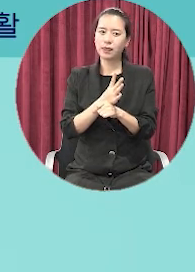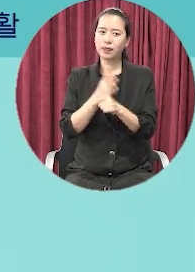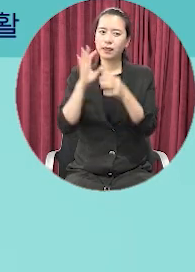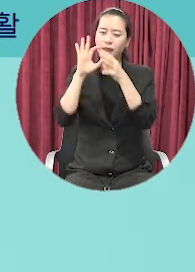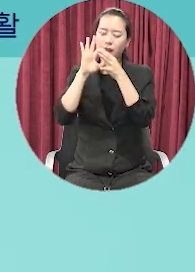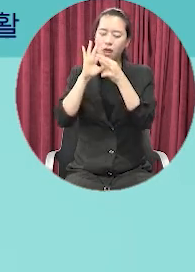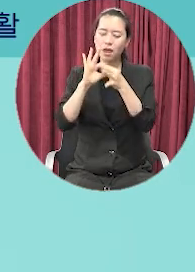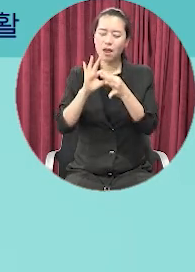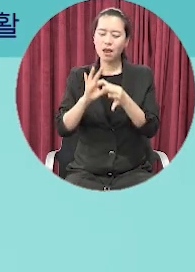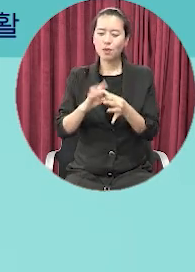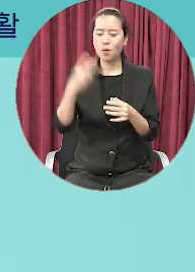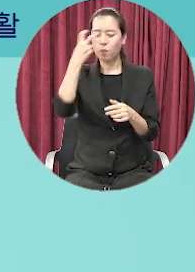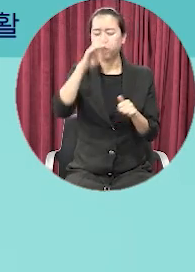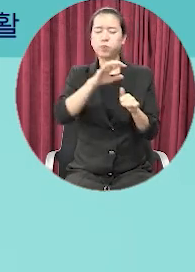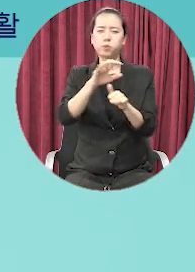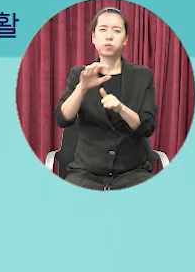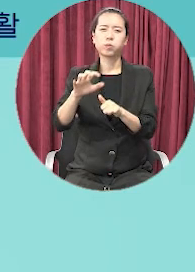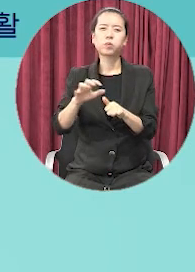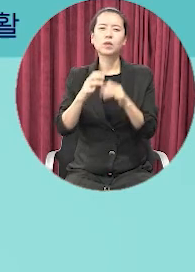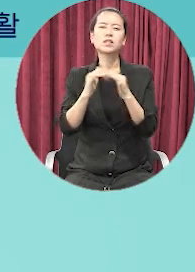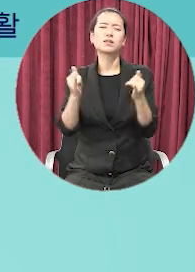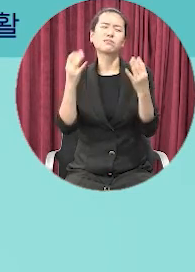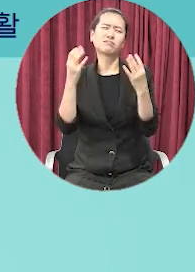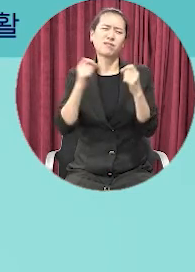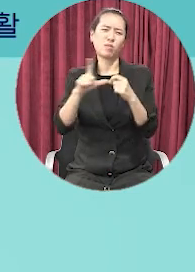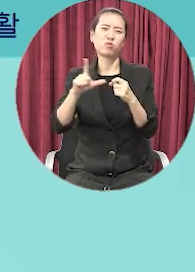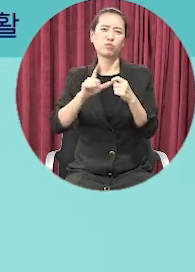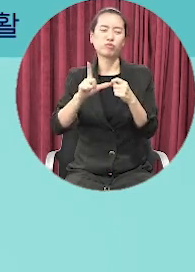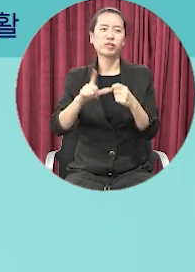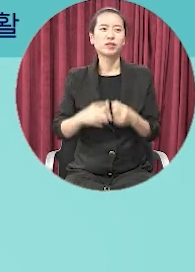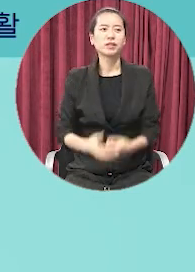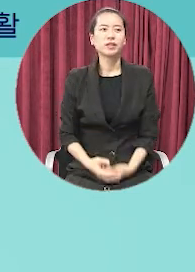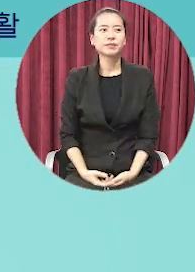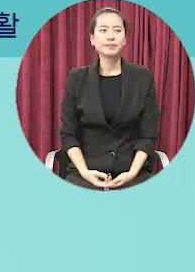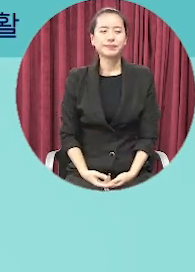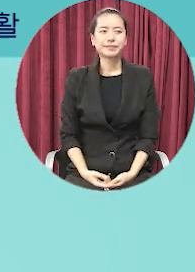제공을 하고 있는 그런 케어기버들이 굉장히 많은 걸 알 수 있었습니다.